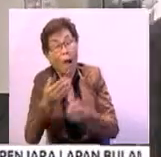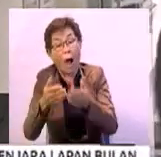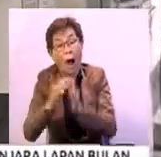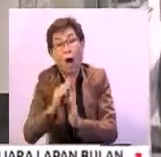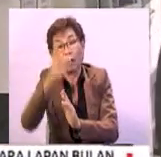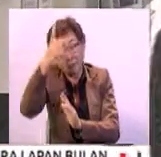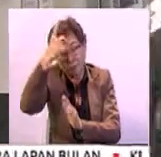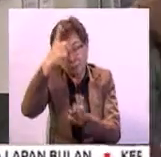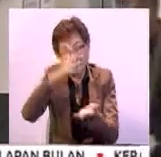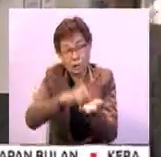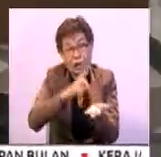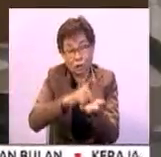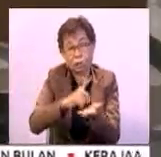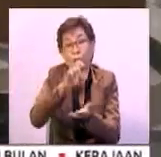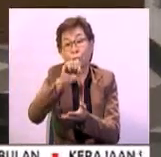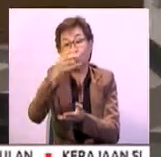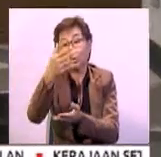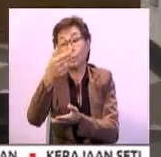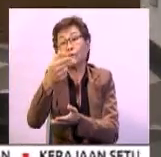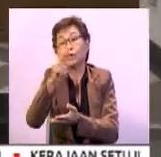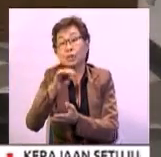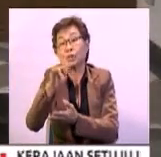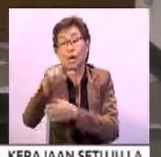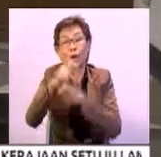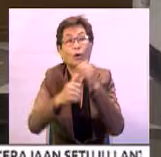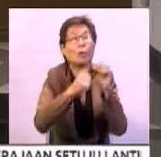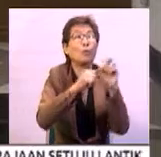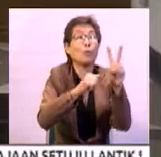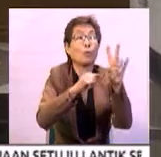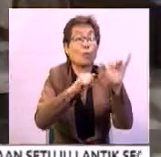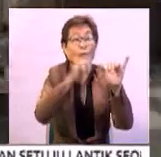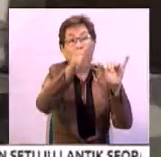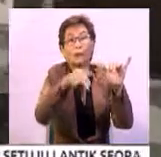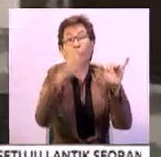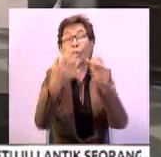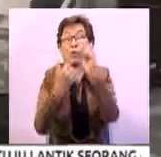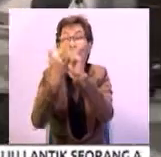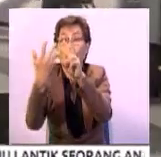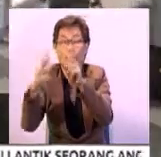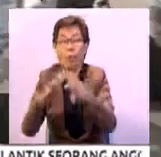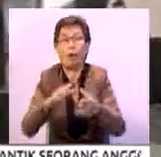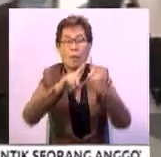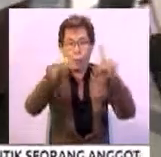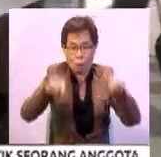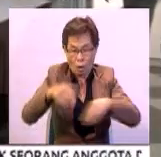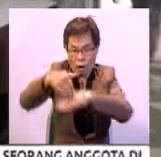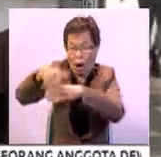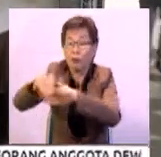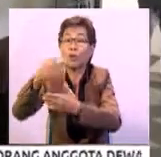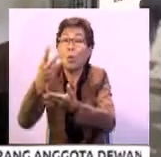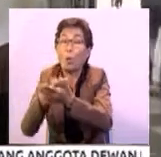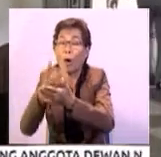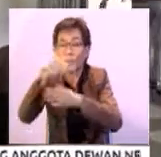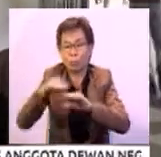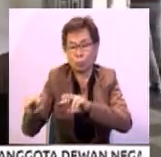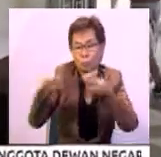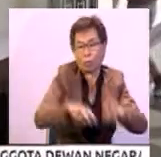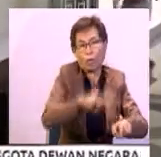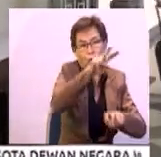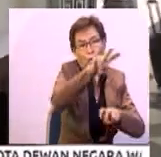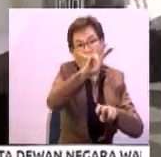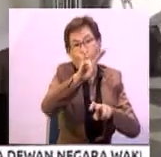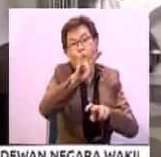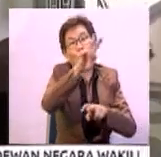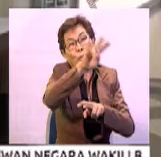Dr. Syamsul pada 26 Disember 2014 untuk menyediakan borang penghantaran wang untuk pemindahan 27 juta